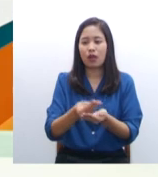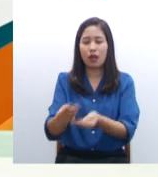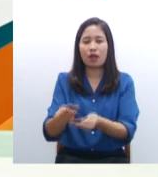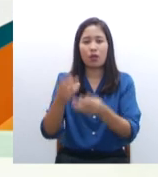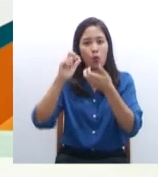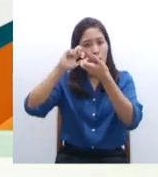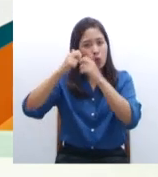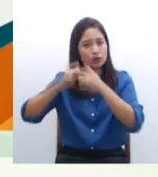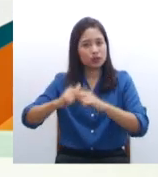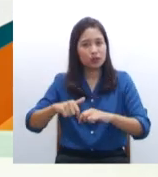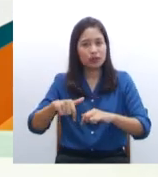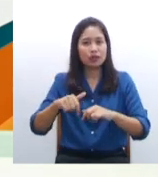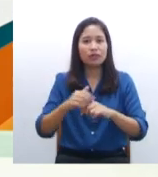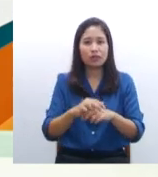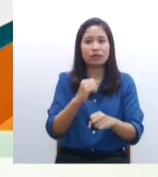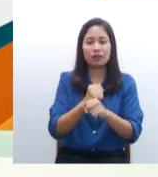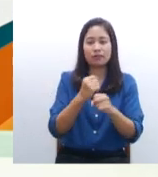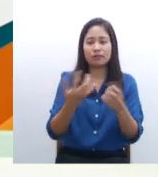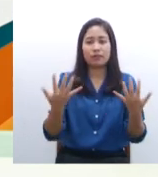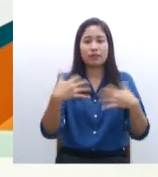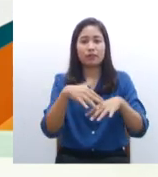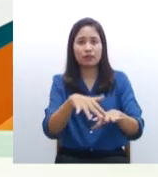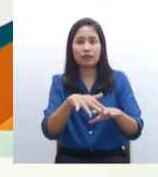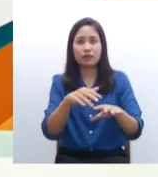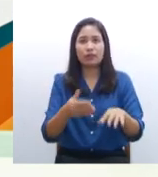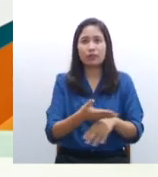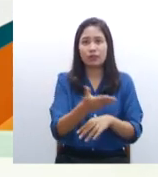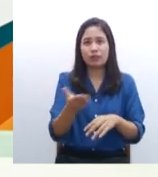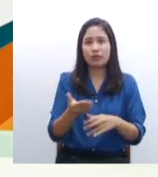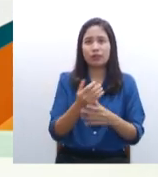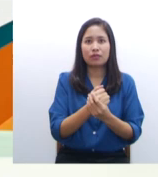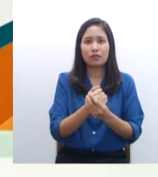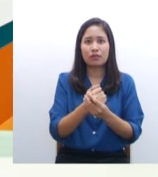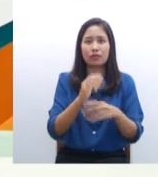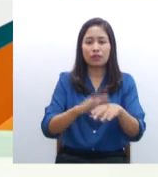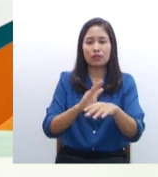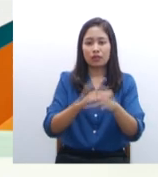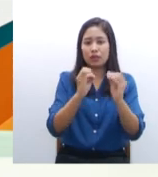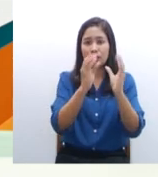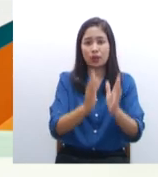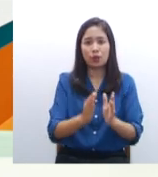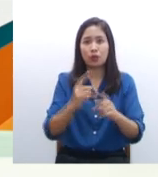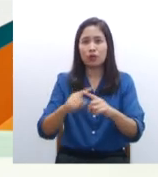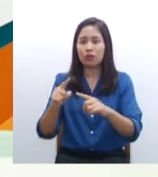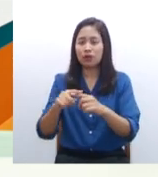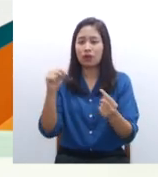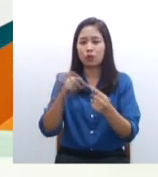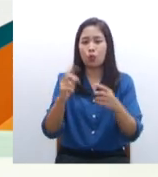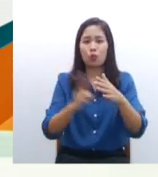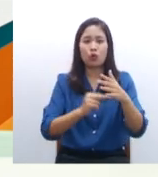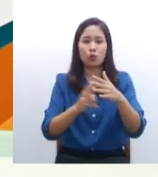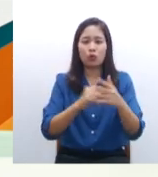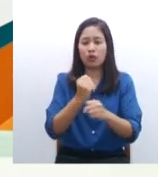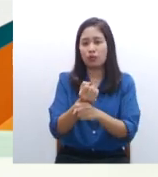พื่อให้เด็กได้ร่วมกิจกรรมในครั้งนี้กับผู้ปกครองครูนะครับอาจารย์ส่วนกิจกรรมการวิ่งการกุศลหรือวิ่ง